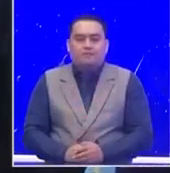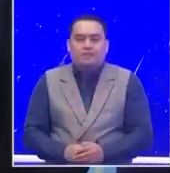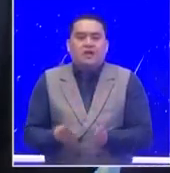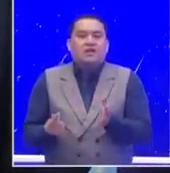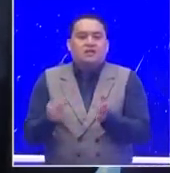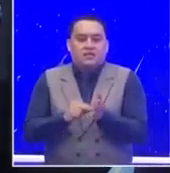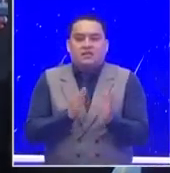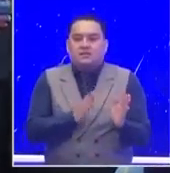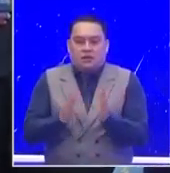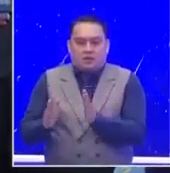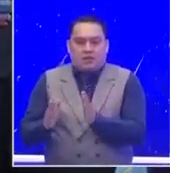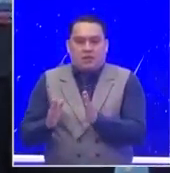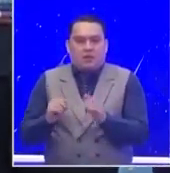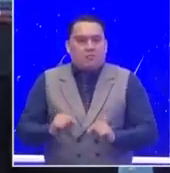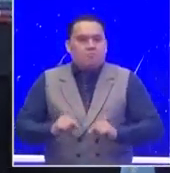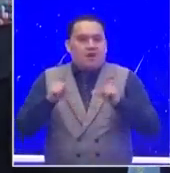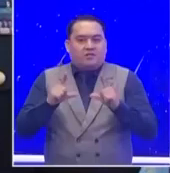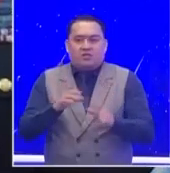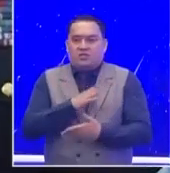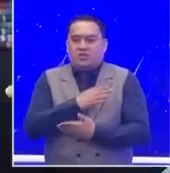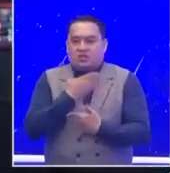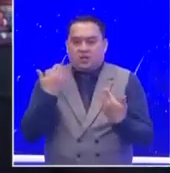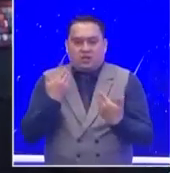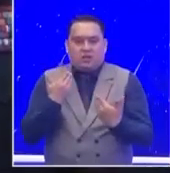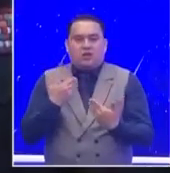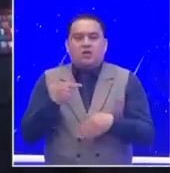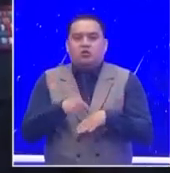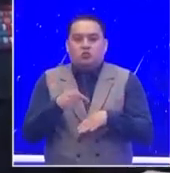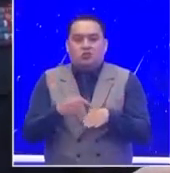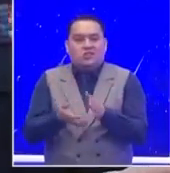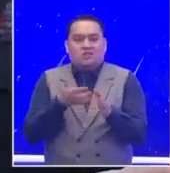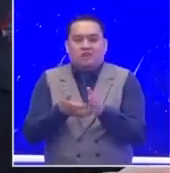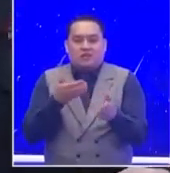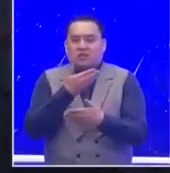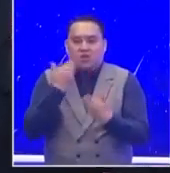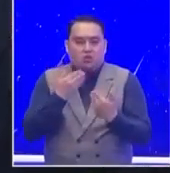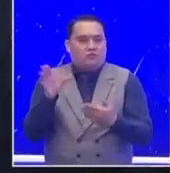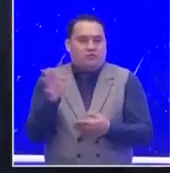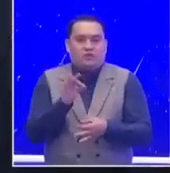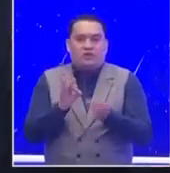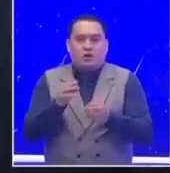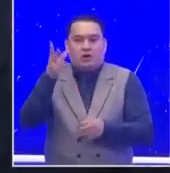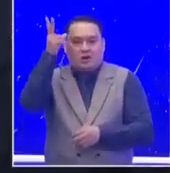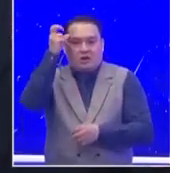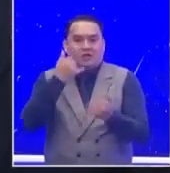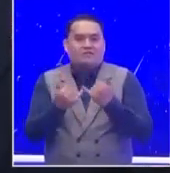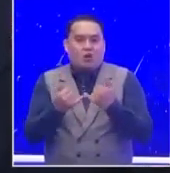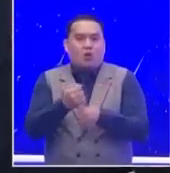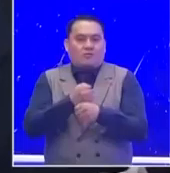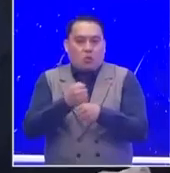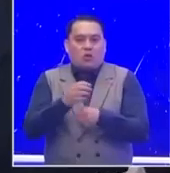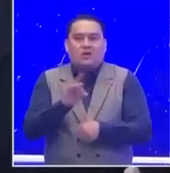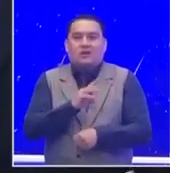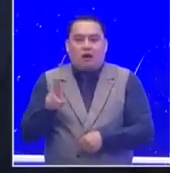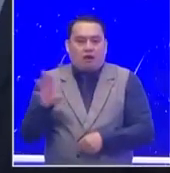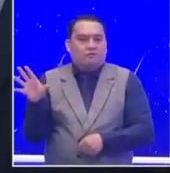Цены приемлемы. Нигде не наблюдается необоснованного завышения цен или дефицита. Единственное, с гречкой проблемы. Но это по всей